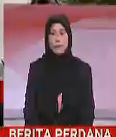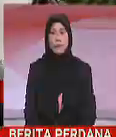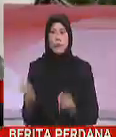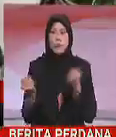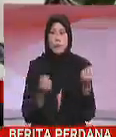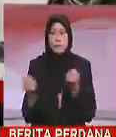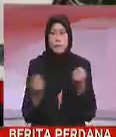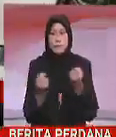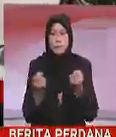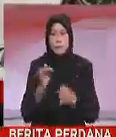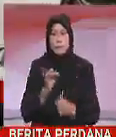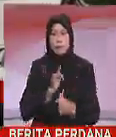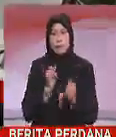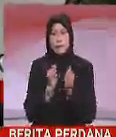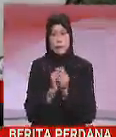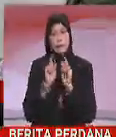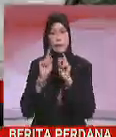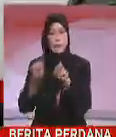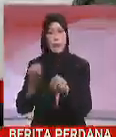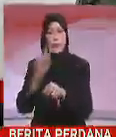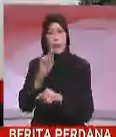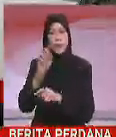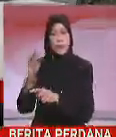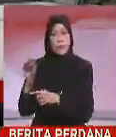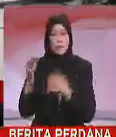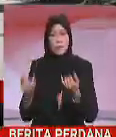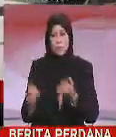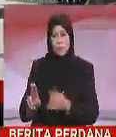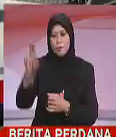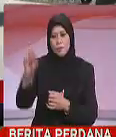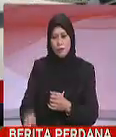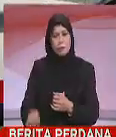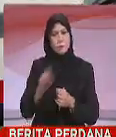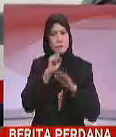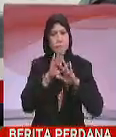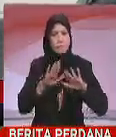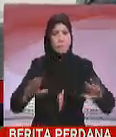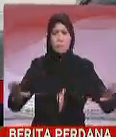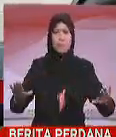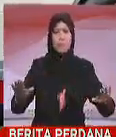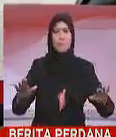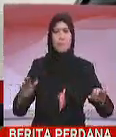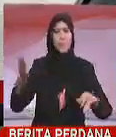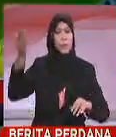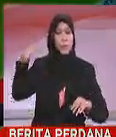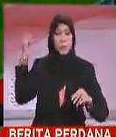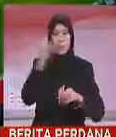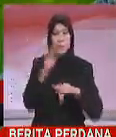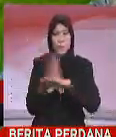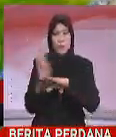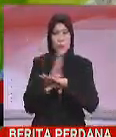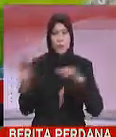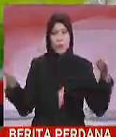Perjalanan saya dan kru ke Tanjung Malim mendapati Lebuh Raya Utara Selatan lengang tidak seperti kebiasaan.